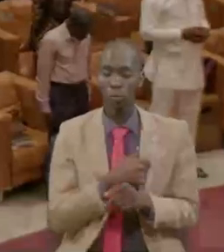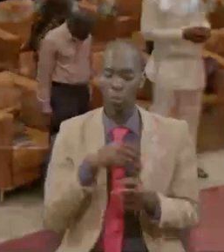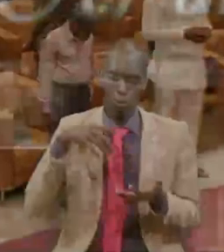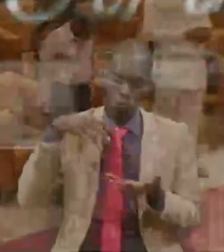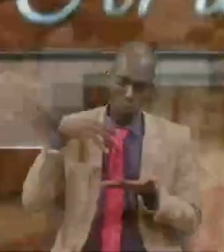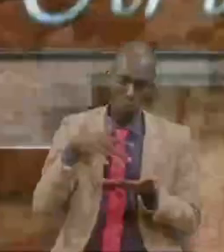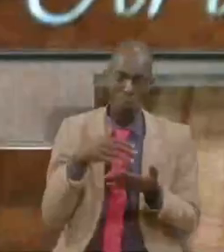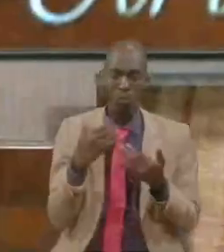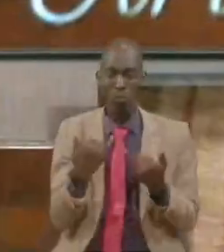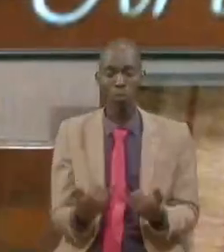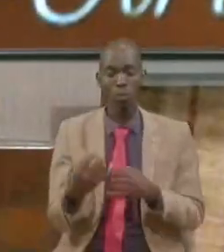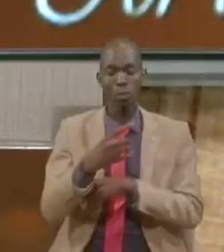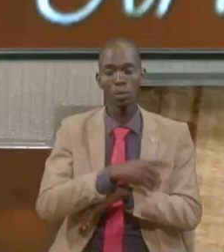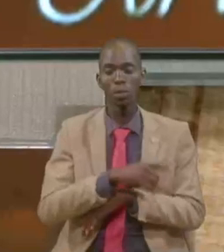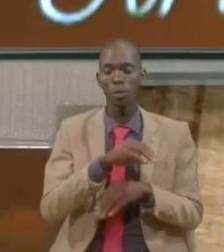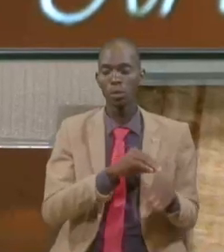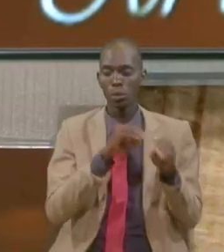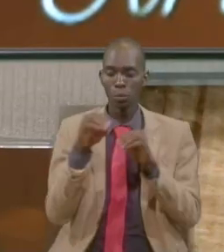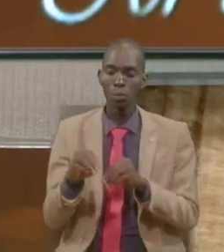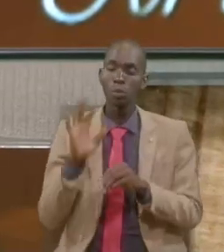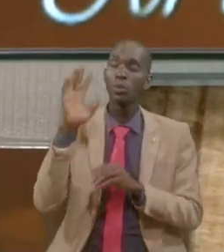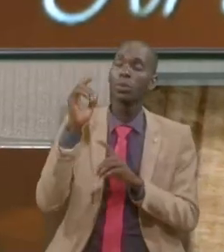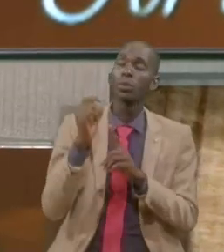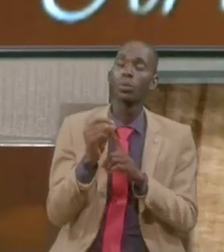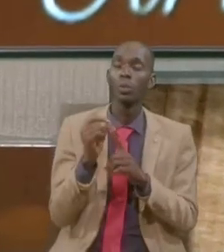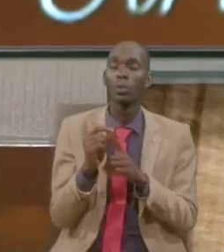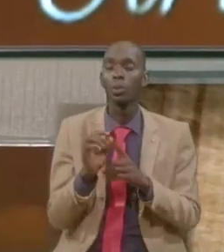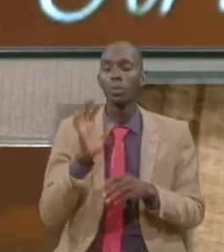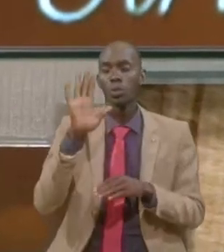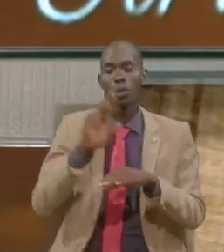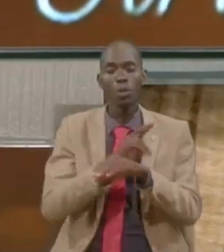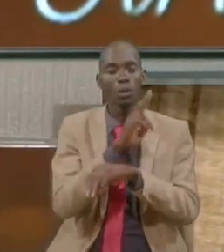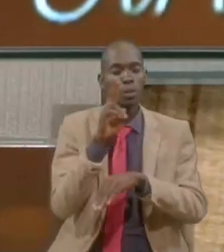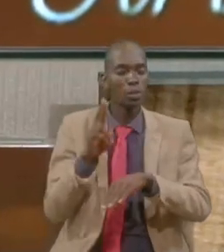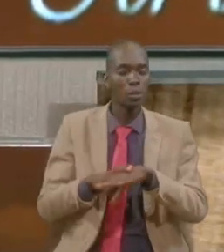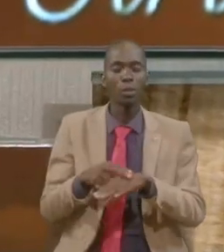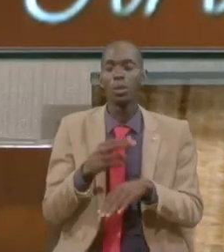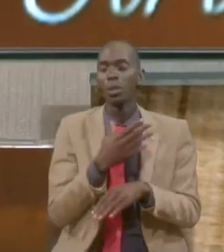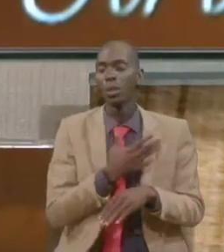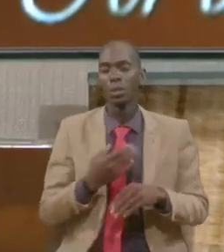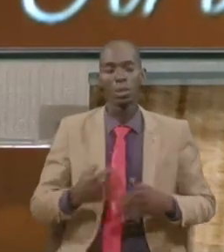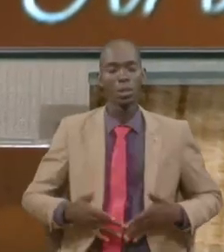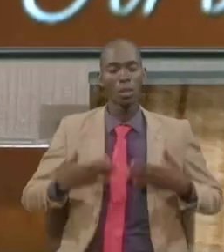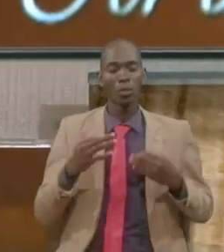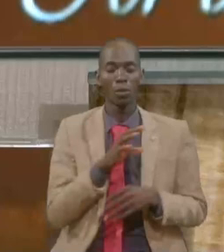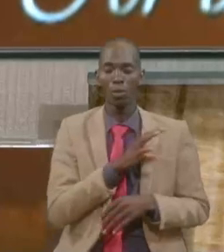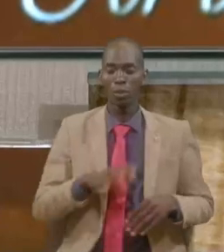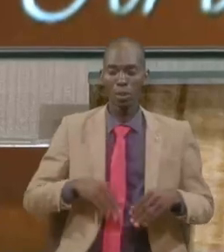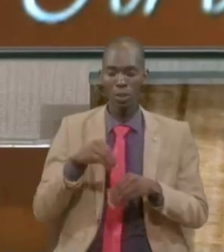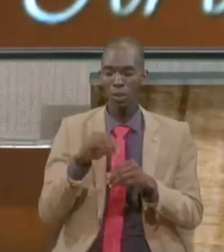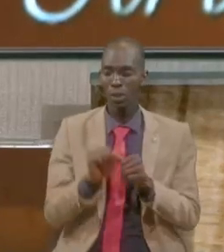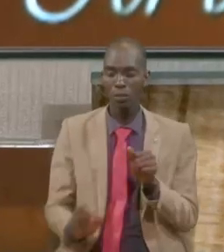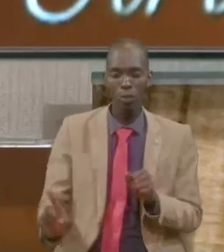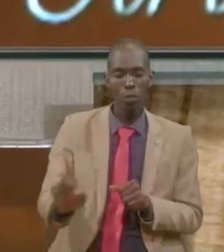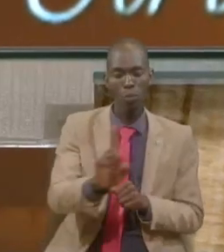nous étudions ce jour, Seigneur, sème ta parole et implante la nature et